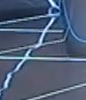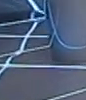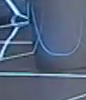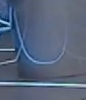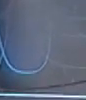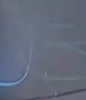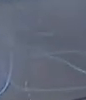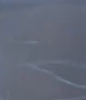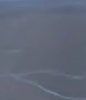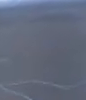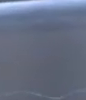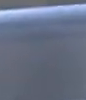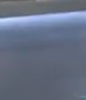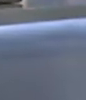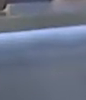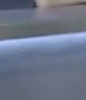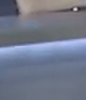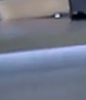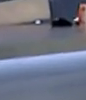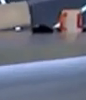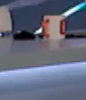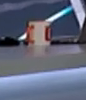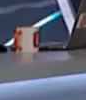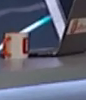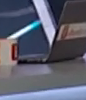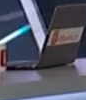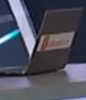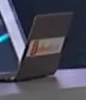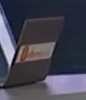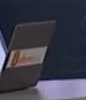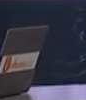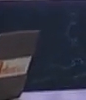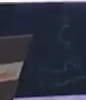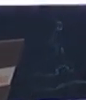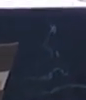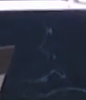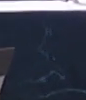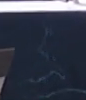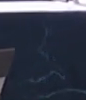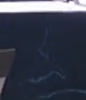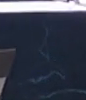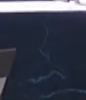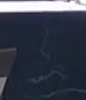ставьте лайки, оставляйте комментарии. И не забудьте включить колокольчик, чтобы получать новое видео.